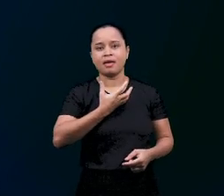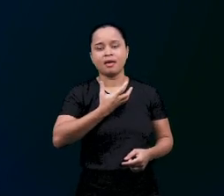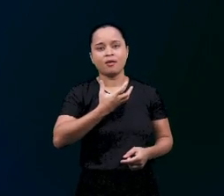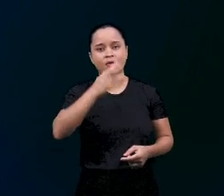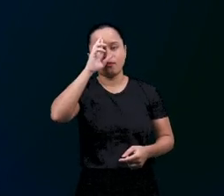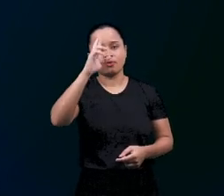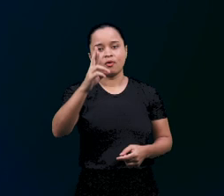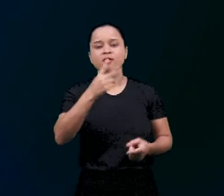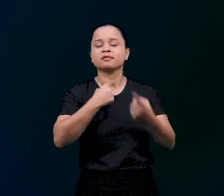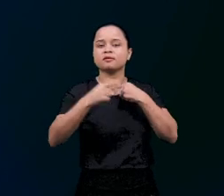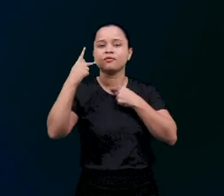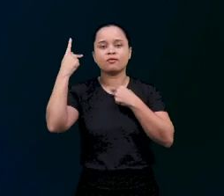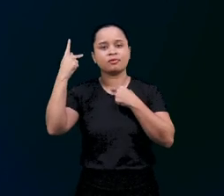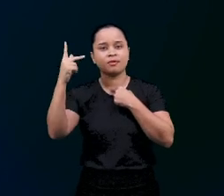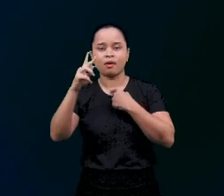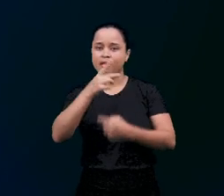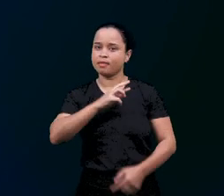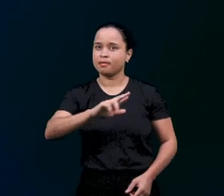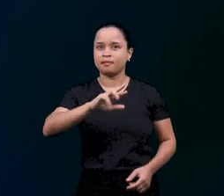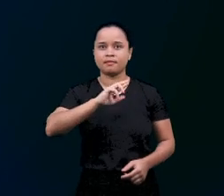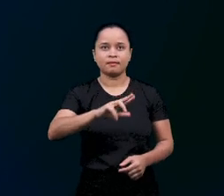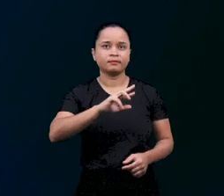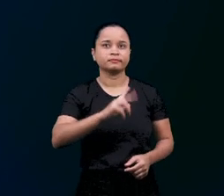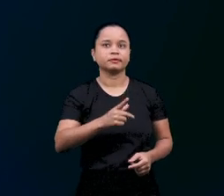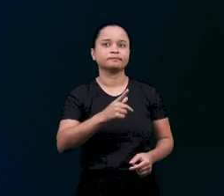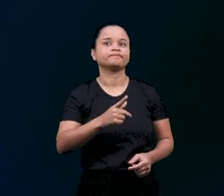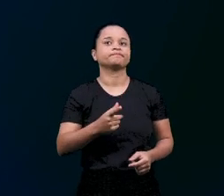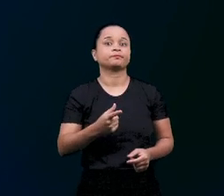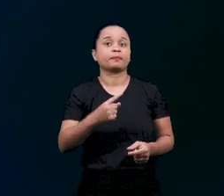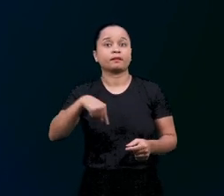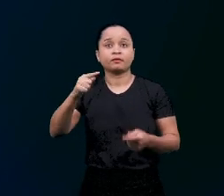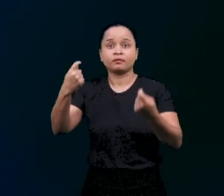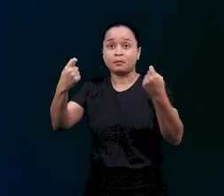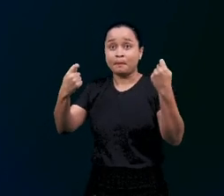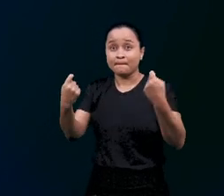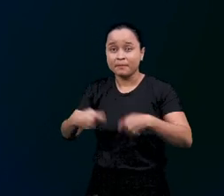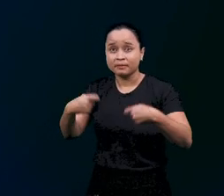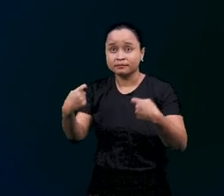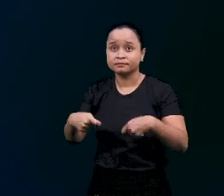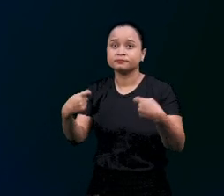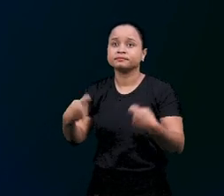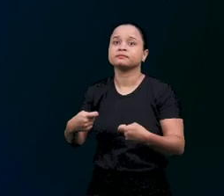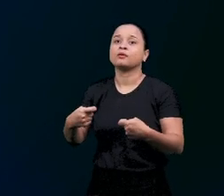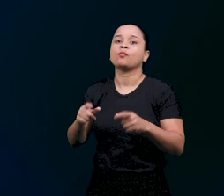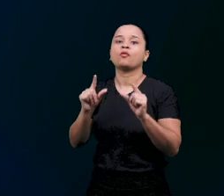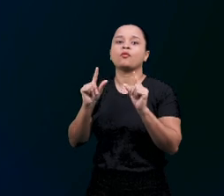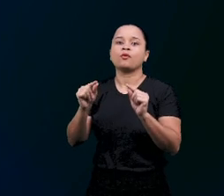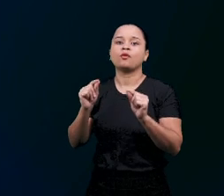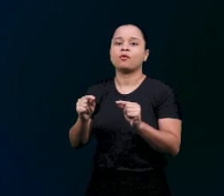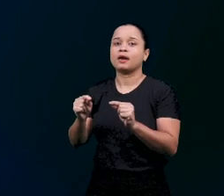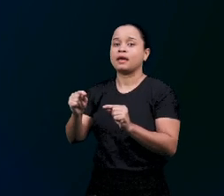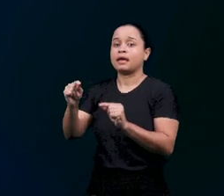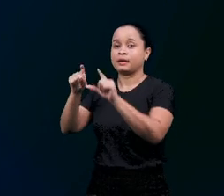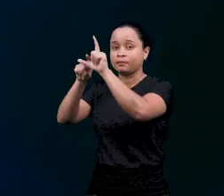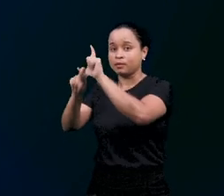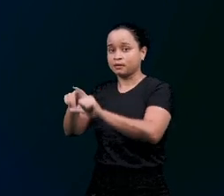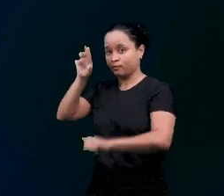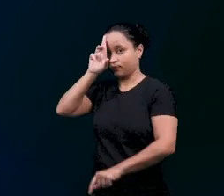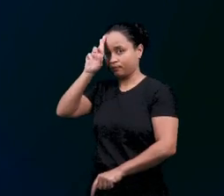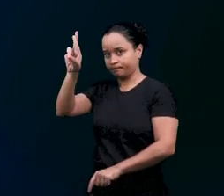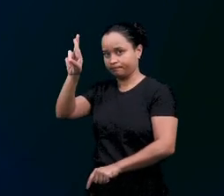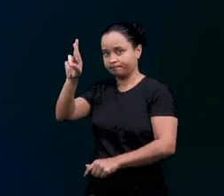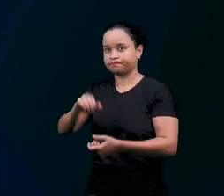monté, voit la volonté du Seigneur quand nous mettons nos vies devant lui dans toutes les circonstances.